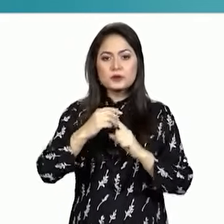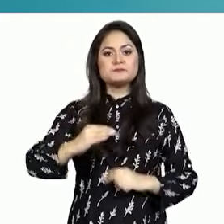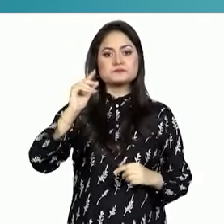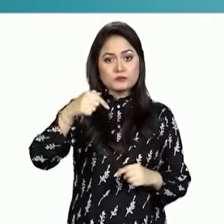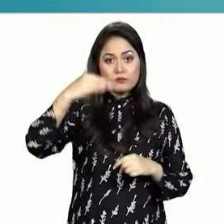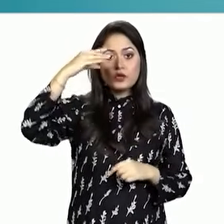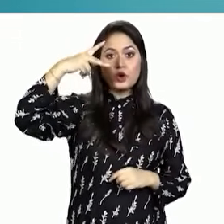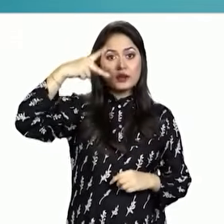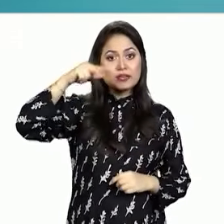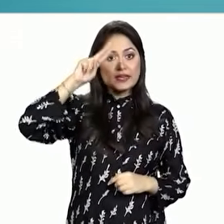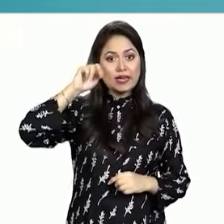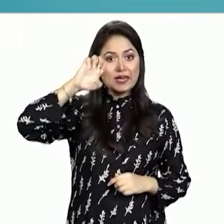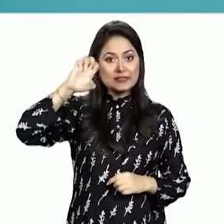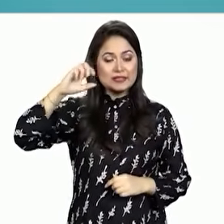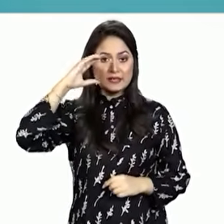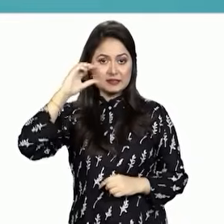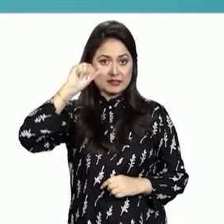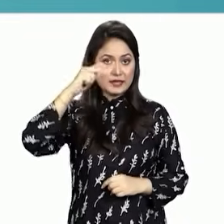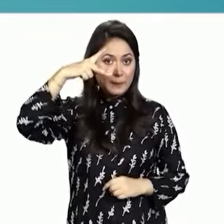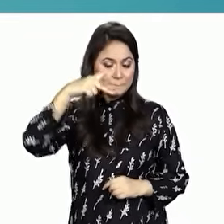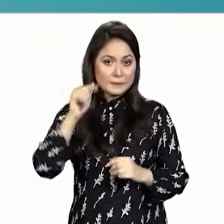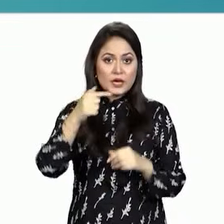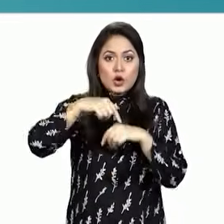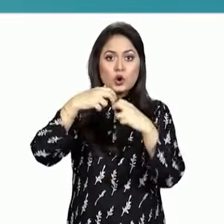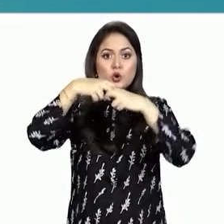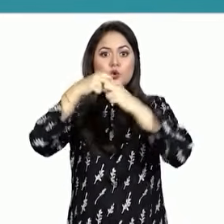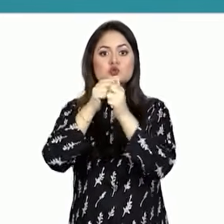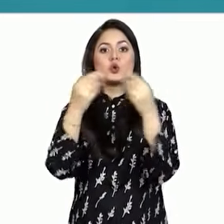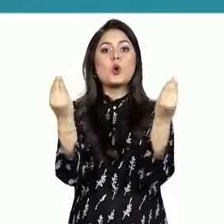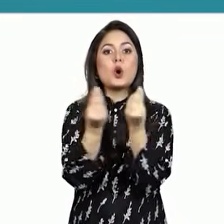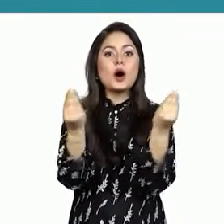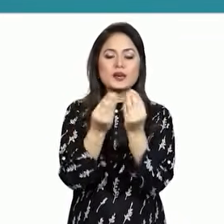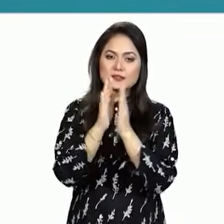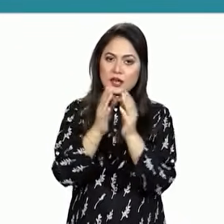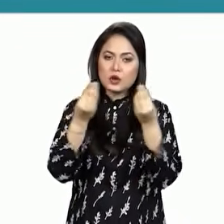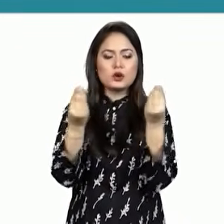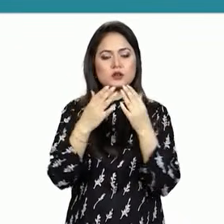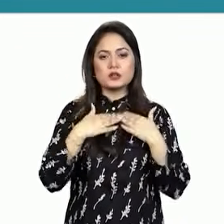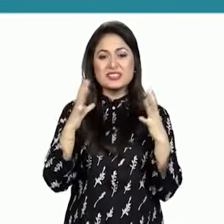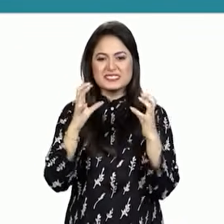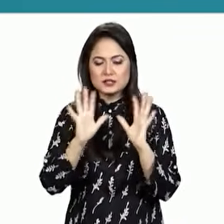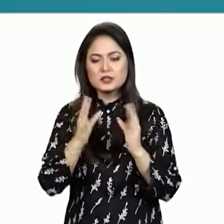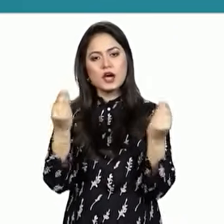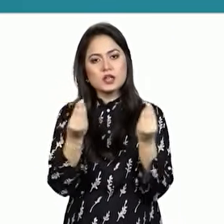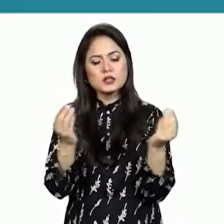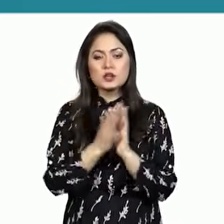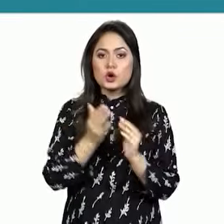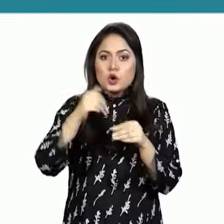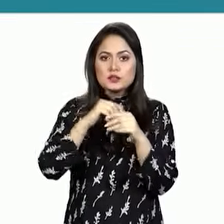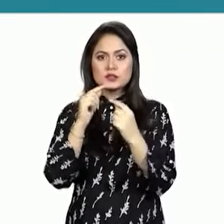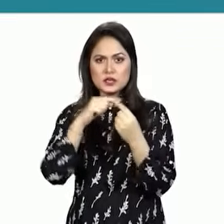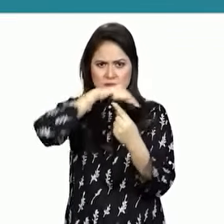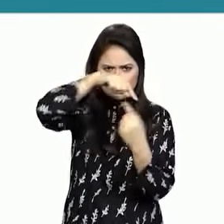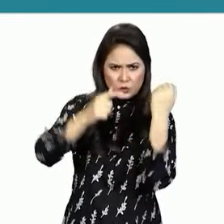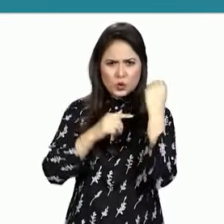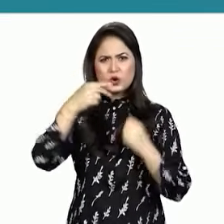کی کیپ اسپیسر کے طور پر کام کرتے ہوئے گھٹنے کی حرکت کو ہموار اور مزید بہتر بناتی ہے۔ اسی کے ساتھ ہی گھٹنوں کے گرد مائع